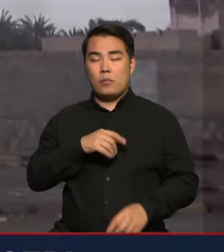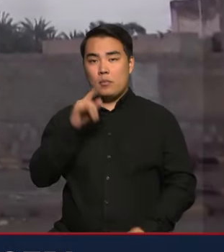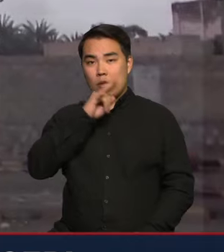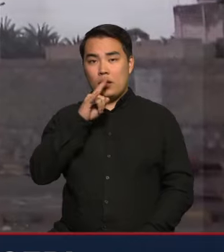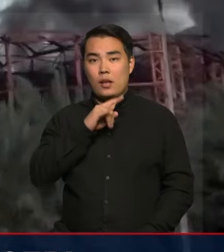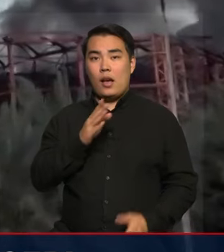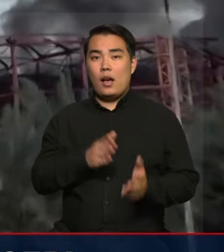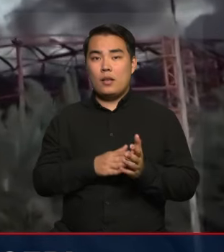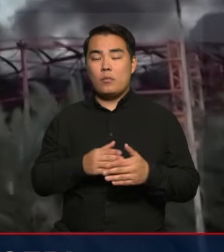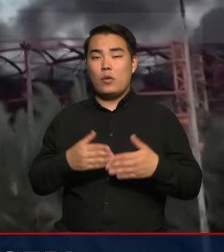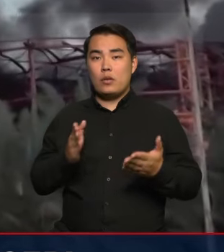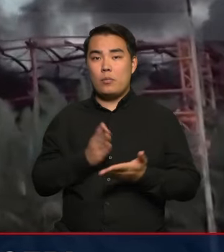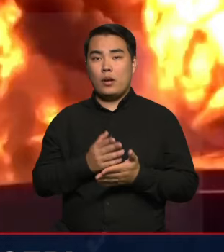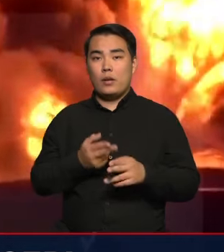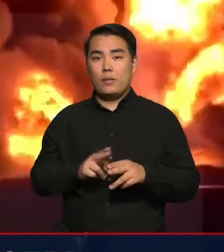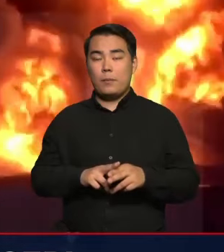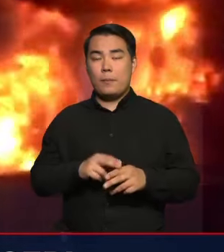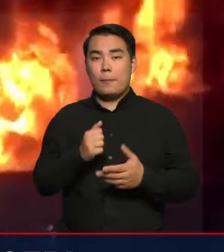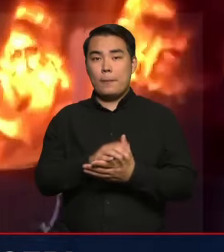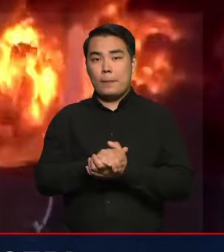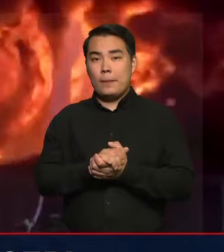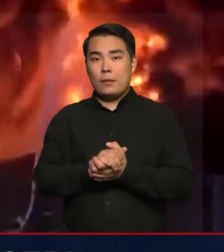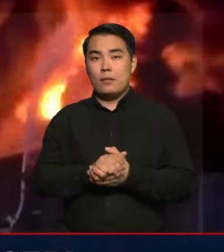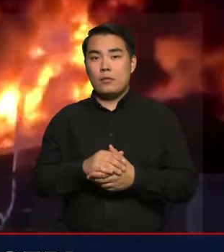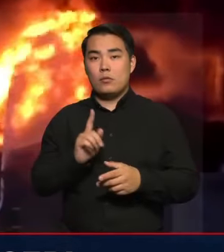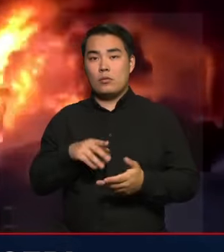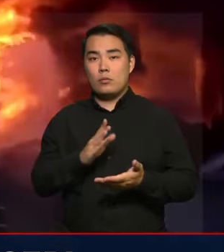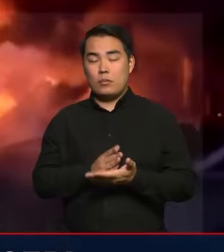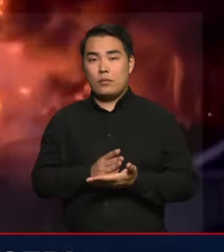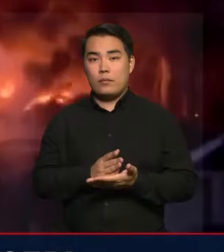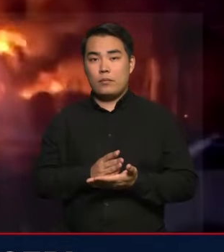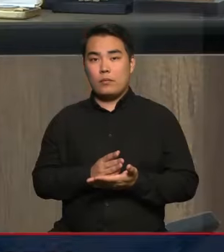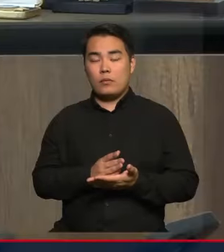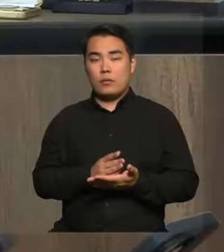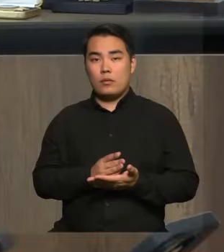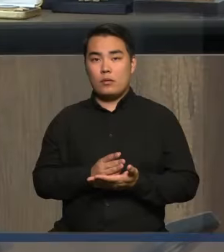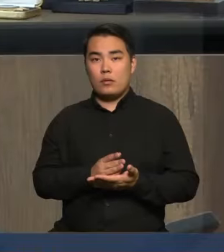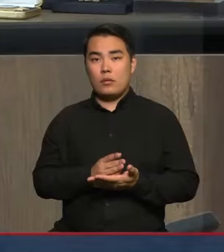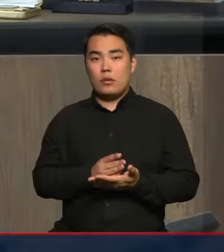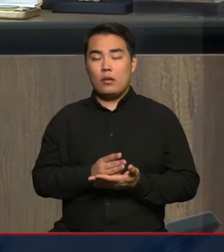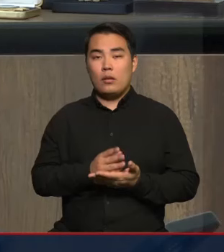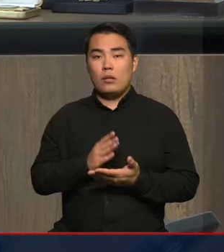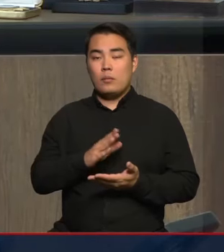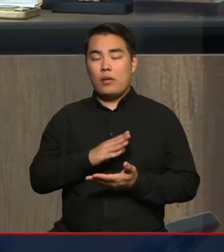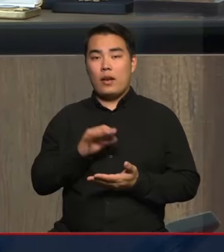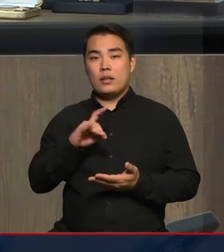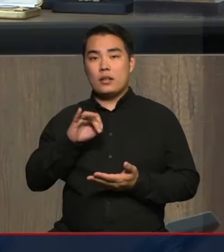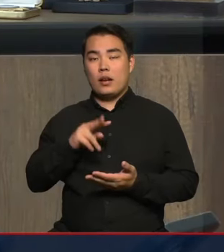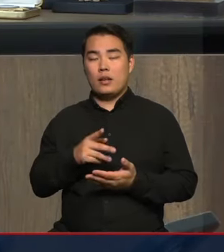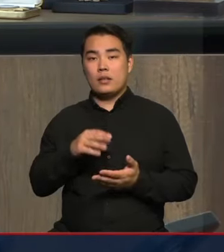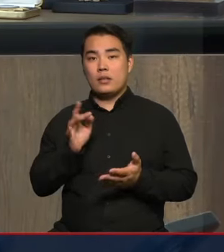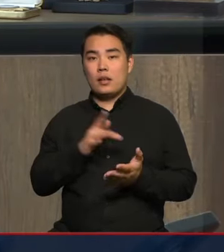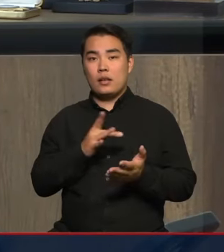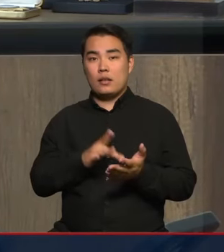құбылса, әлемдік саясатта да үлкен өзгерістер болады дейді. Қазіргі таңда тіпті Иран мен Израильдің